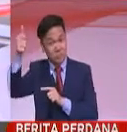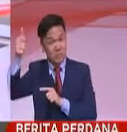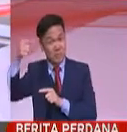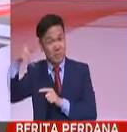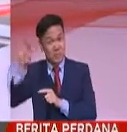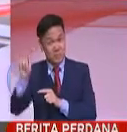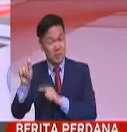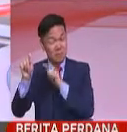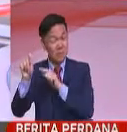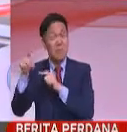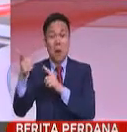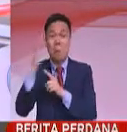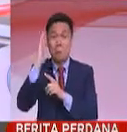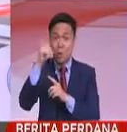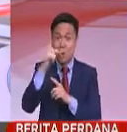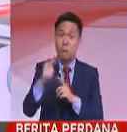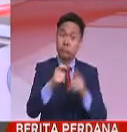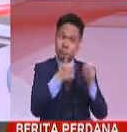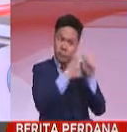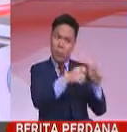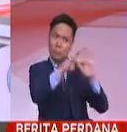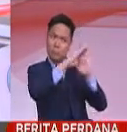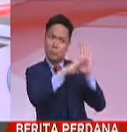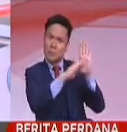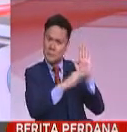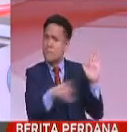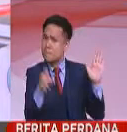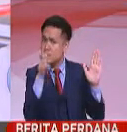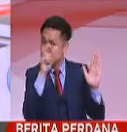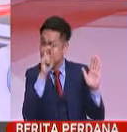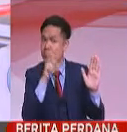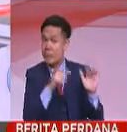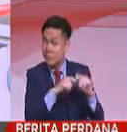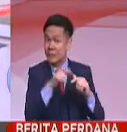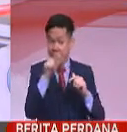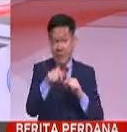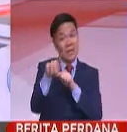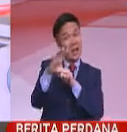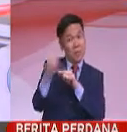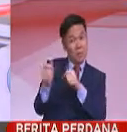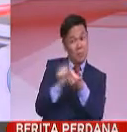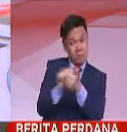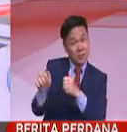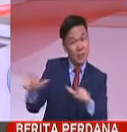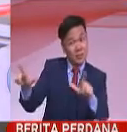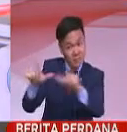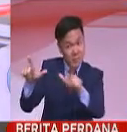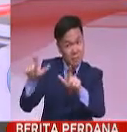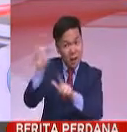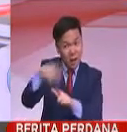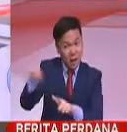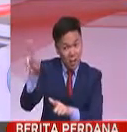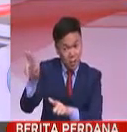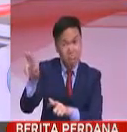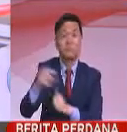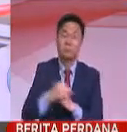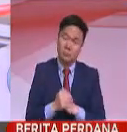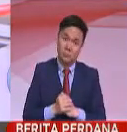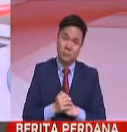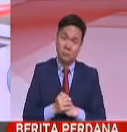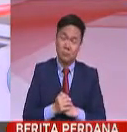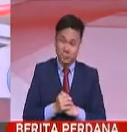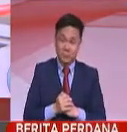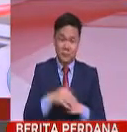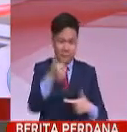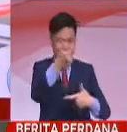telah melalui prosedur dan syarat yang ketat sebelum sesebuah syarikat dibenar mendapatkan pensijilan halal yang diiktiraf.